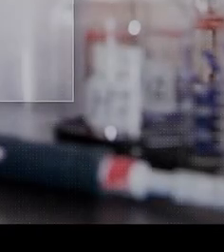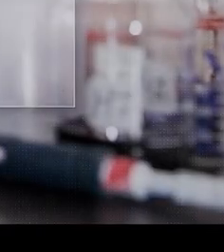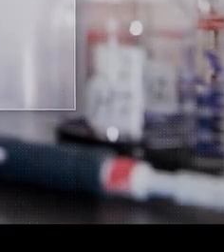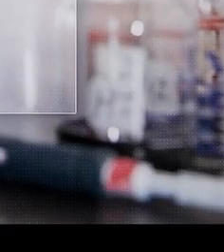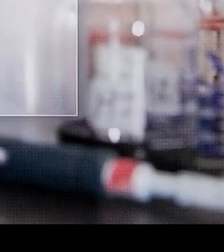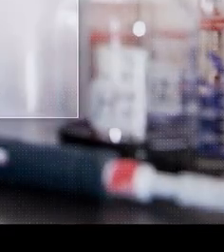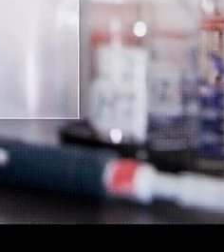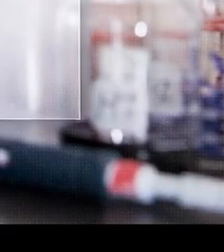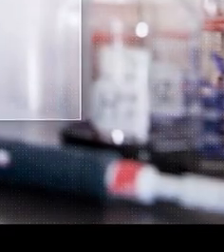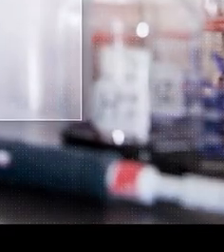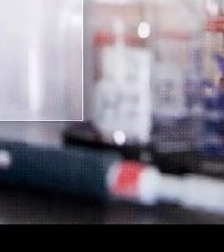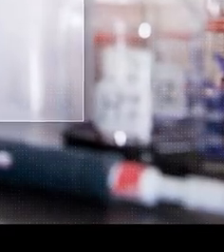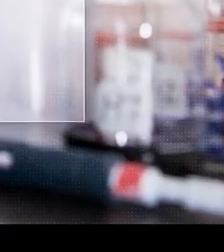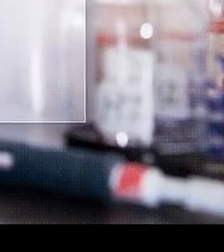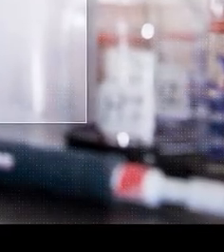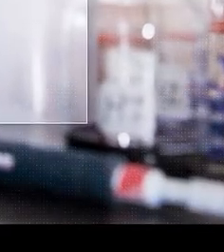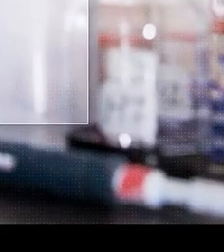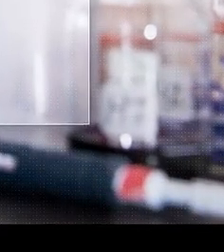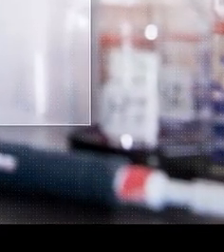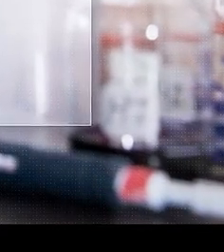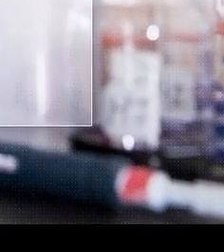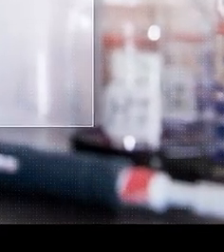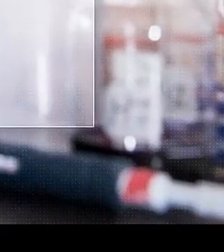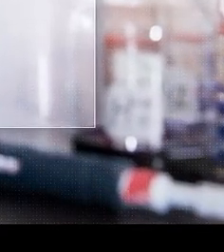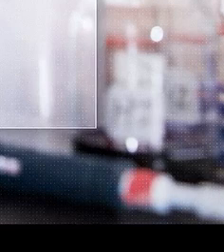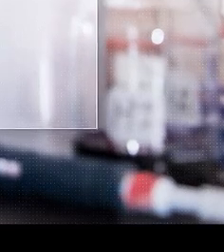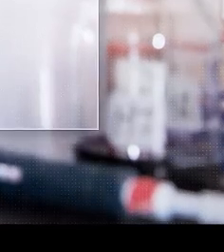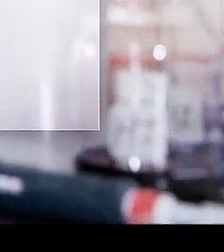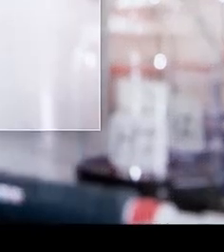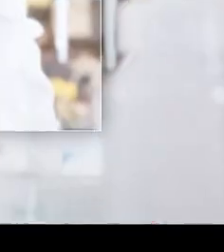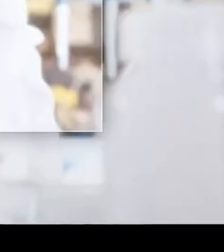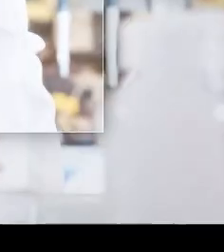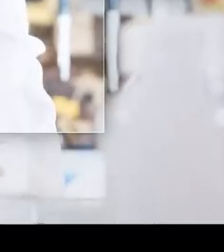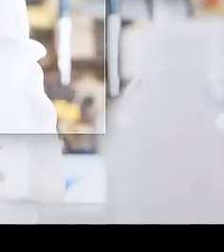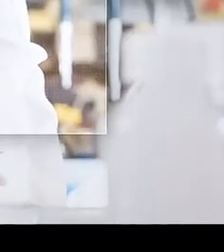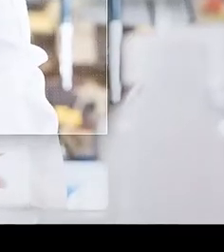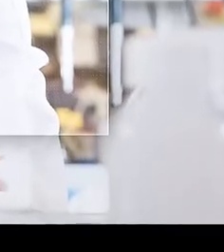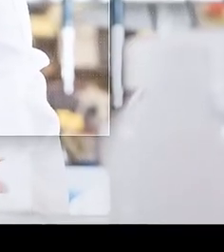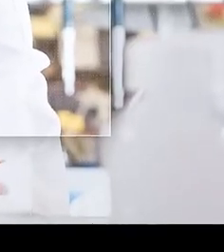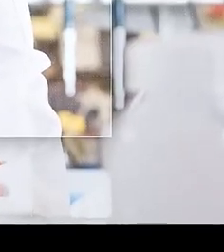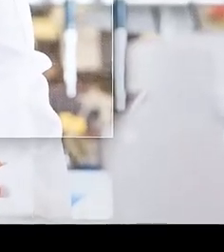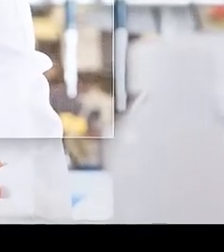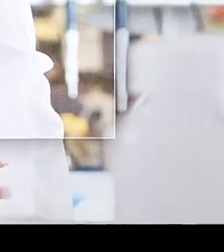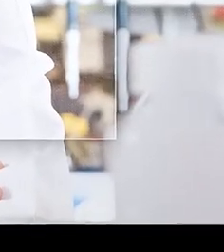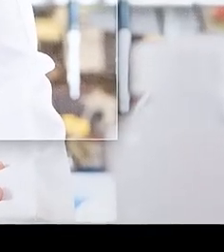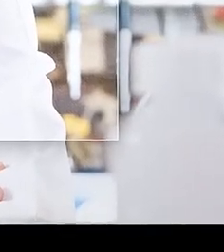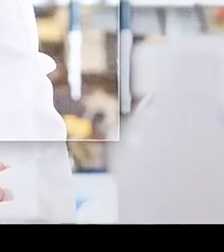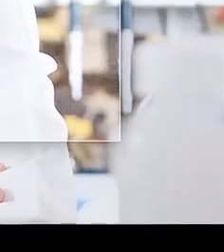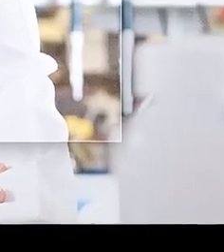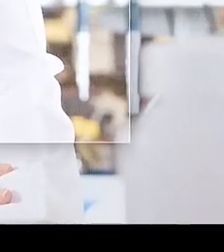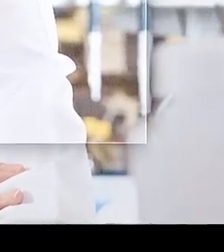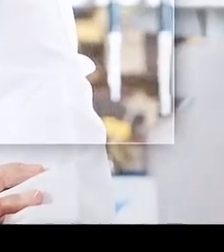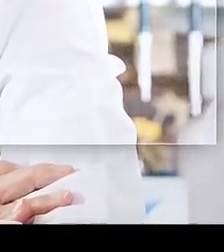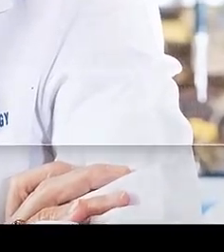Huda Zoghbi is hoogleraar pediatrie, moleculaire en menselijke genetica, neurowetenschappen en neurologie aan het